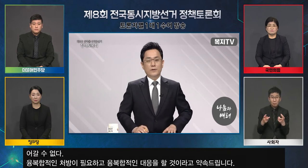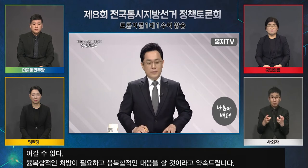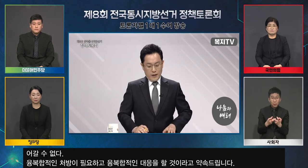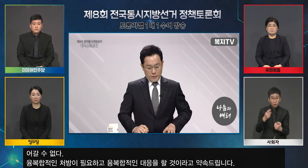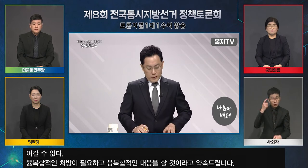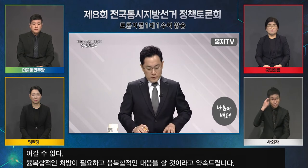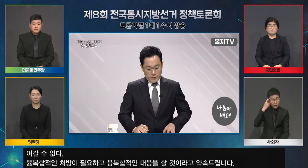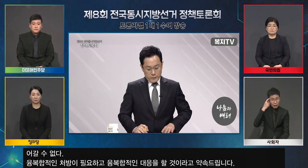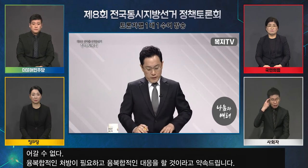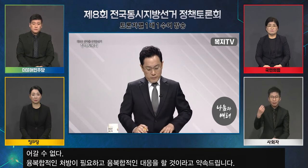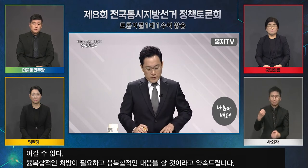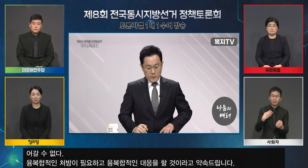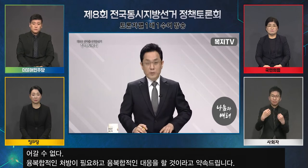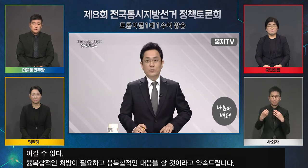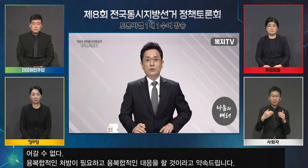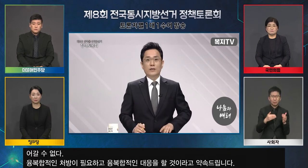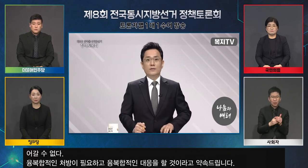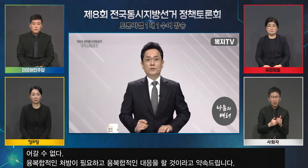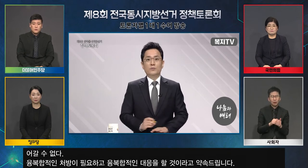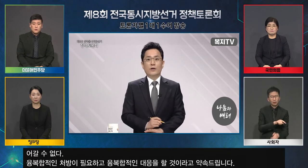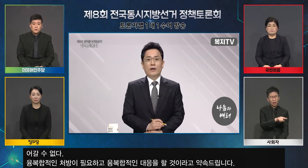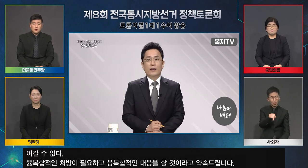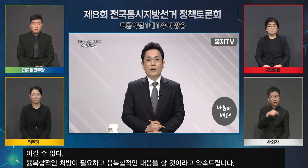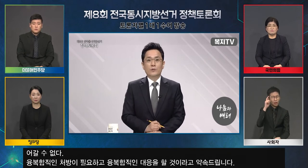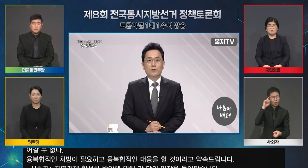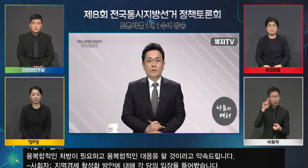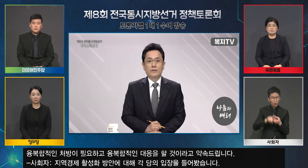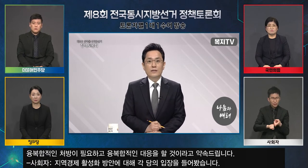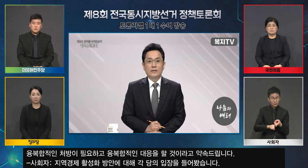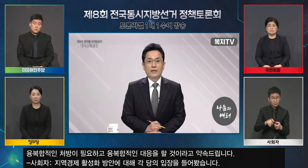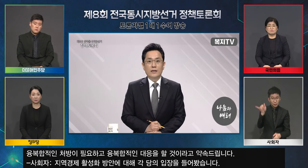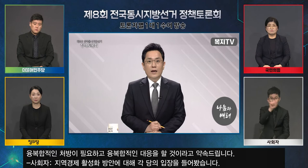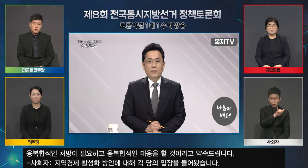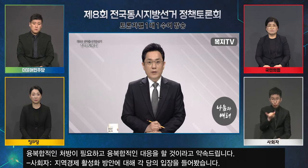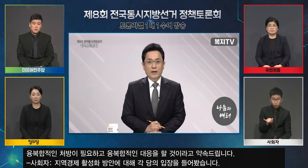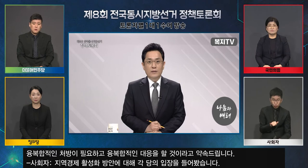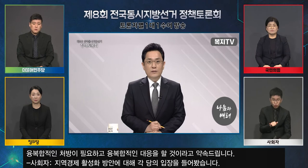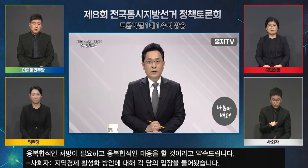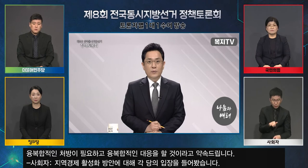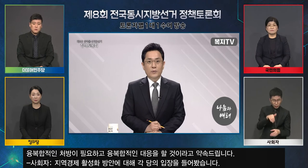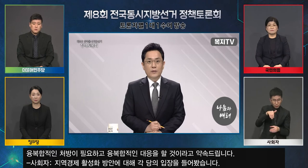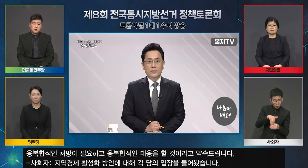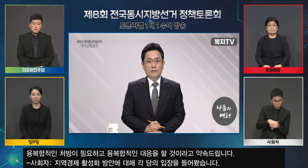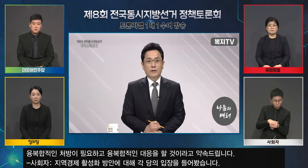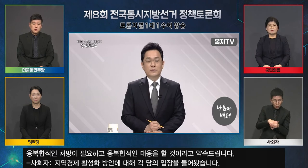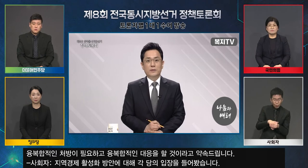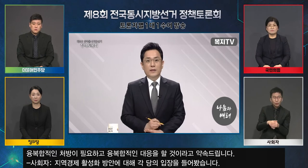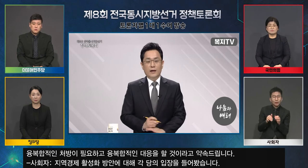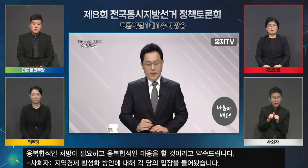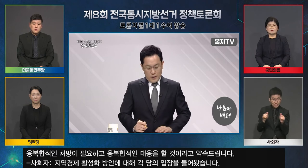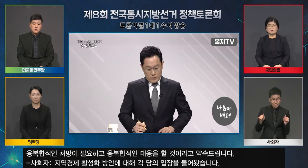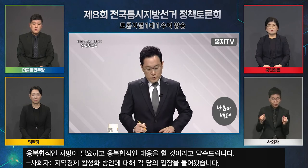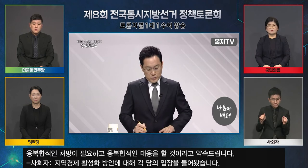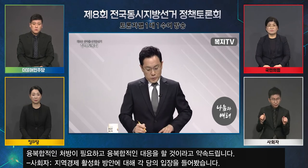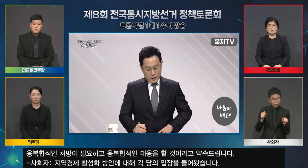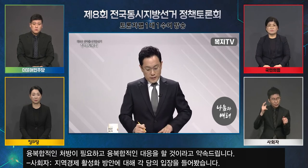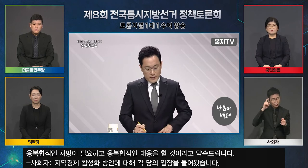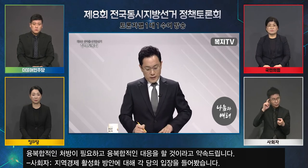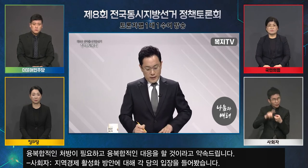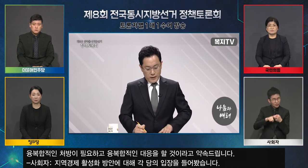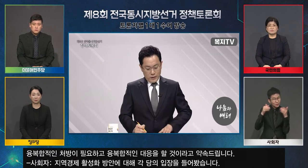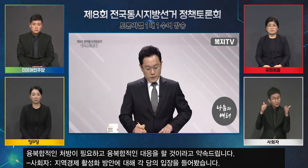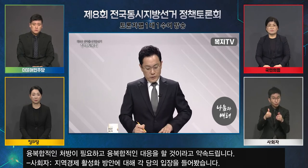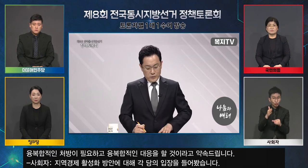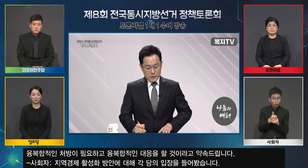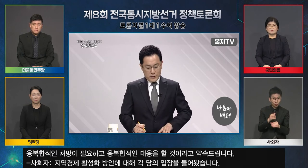지역 경제 활성화 워낙 관심 있는 주제라서 전국의 유권자들이 함께 지켜보고 있을 것 같습니다. 구체적으로